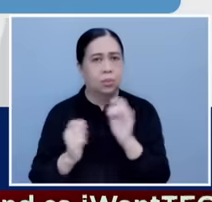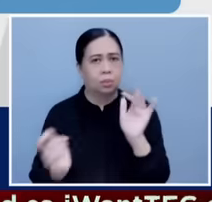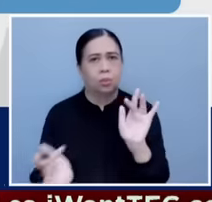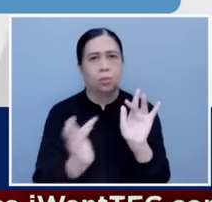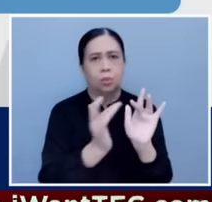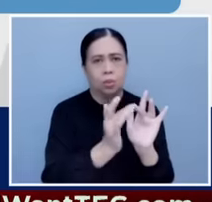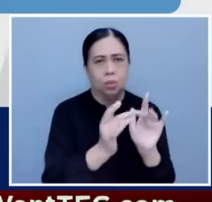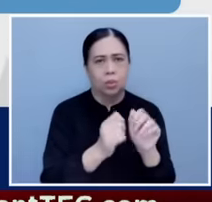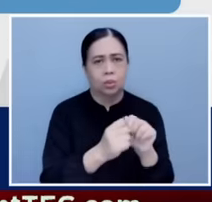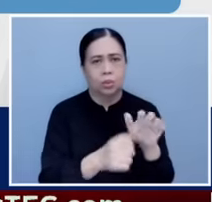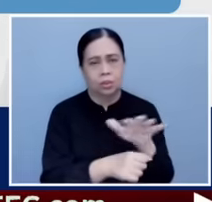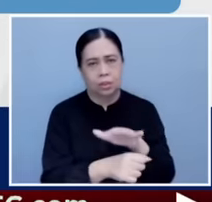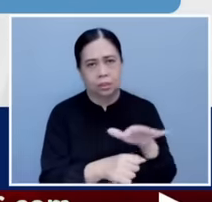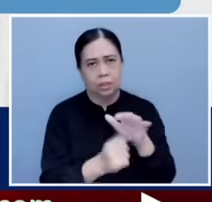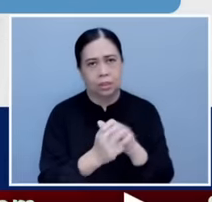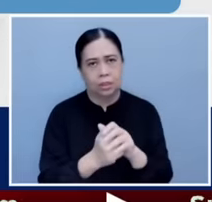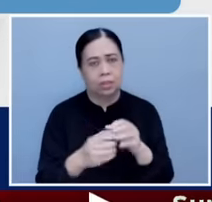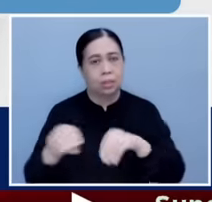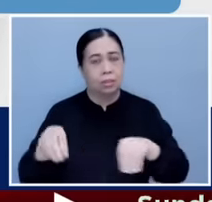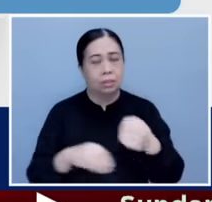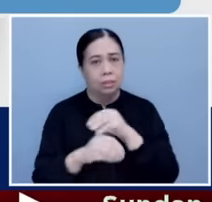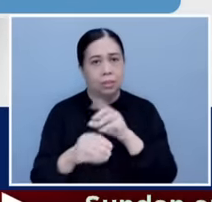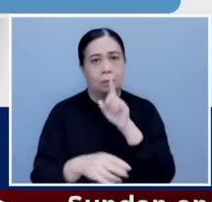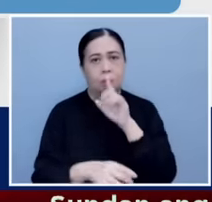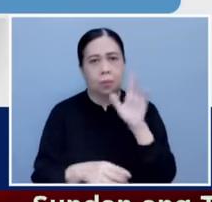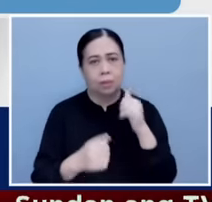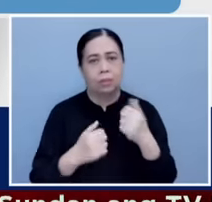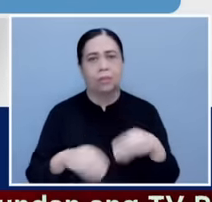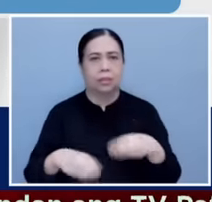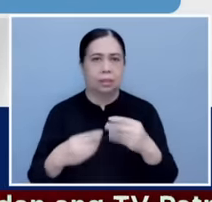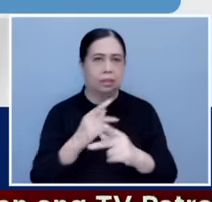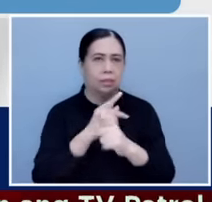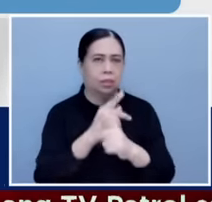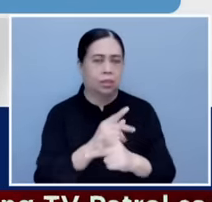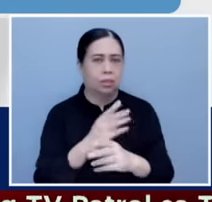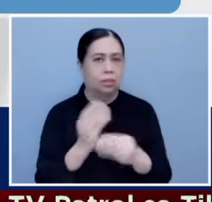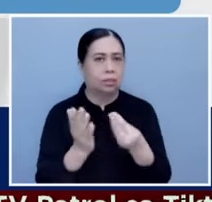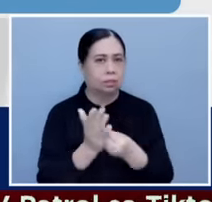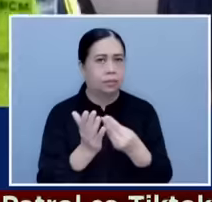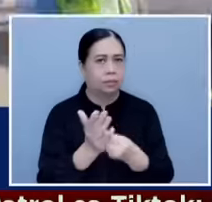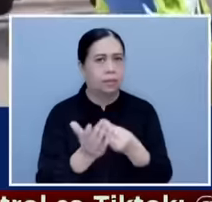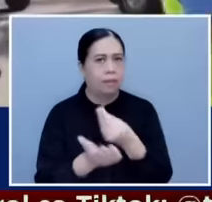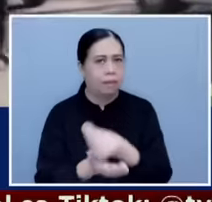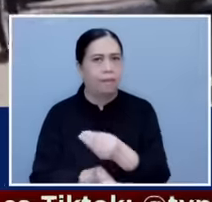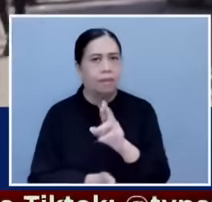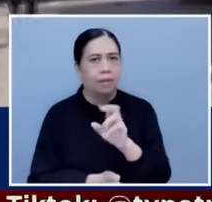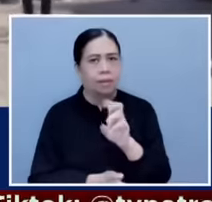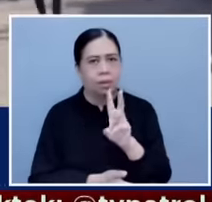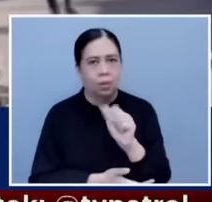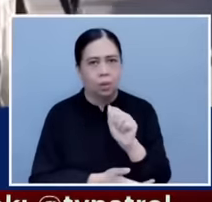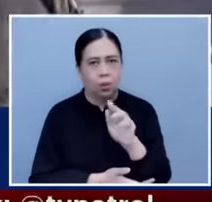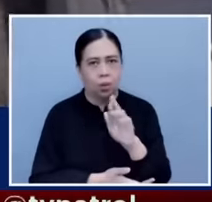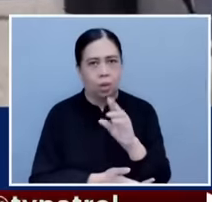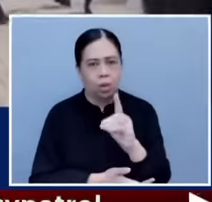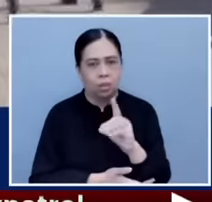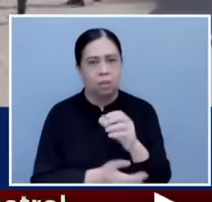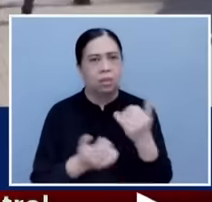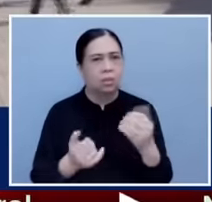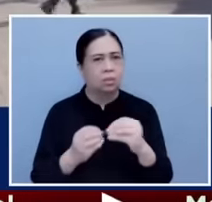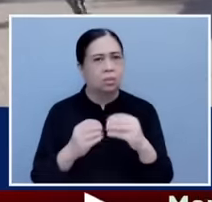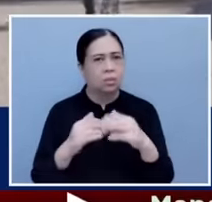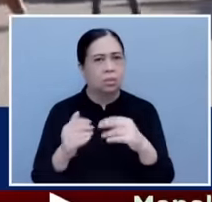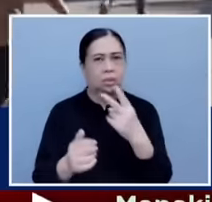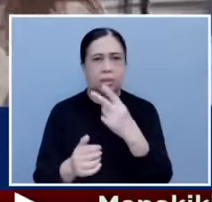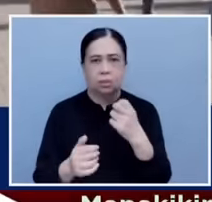makipag-ugnayan sa kanila kapalit ng pangakong proteksyon at financial reward. Sa ngayon kasi, mahigit